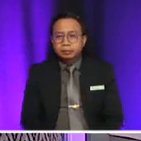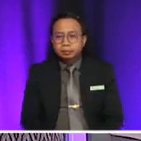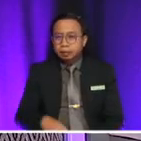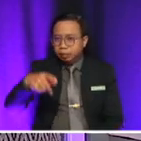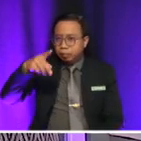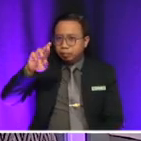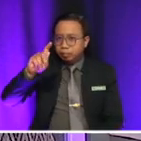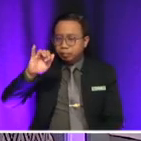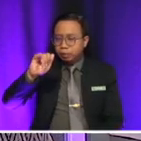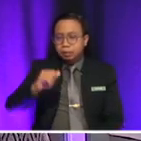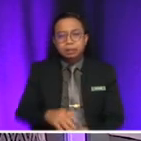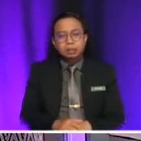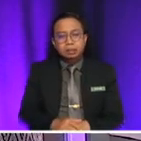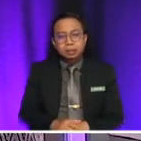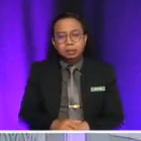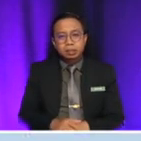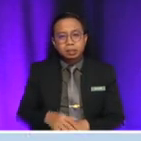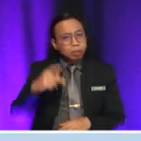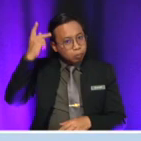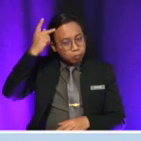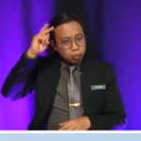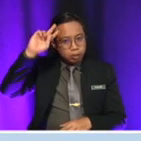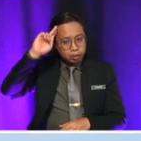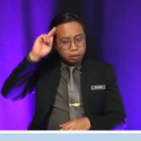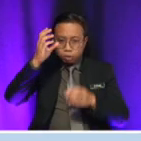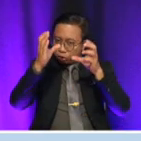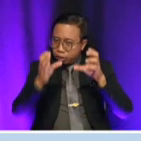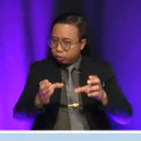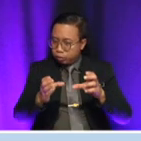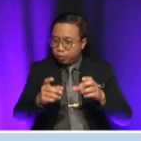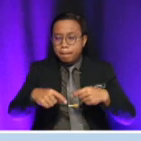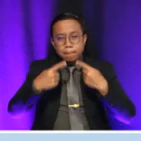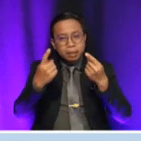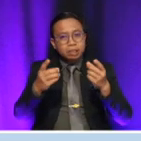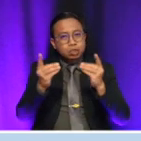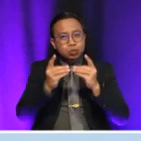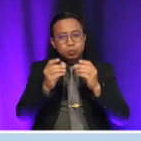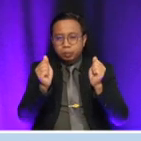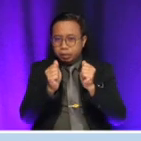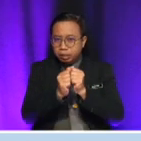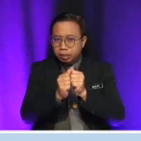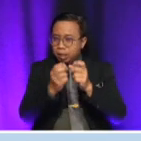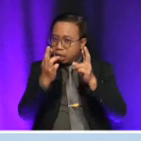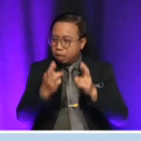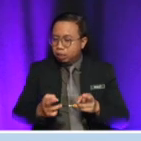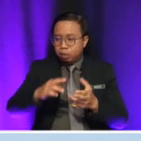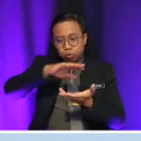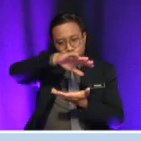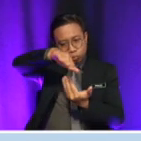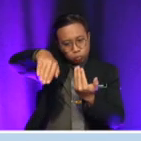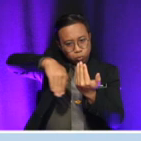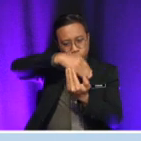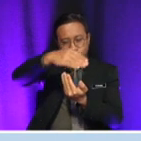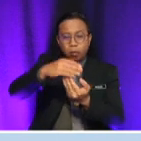politik yang ketiga itu pemimpin calon-calon ketika itu pergi berjumpa dengan rakyat di seluruh tanah Melayu